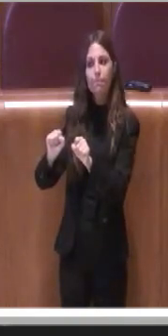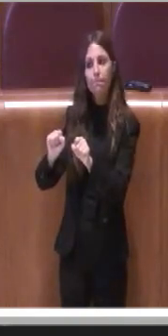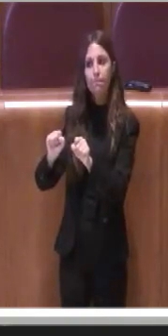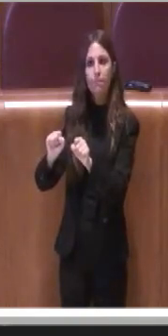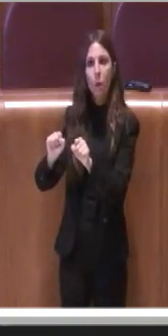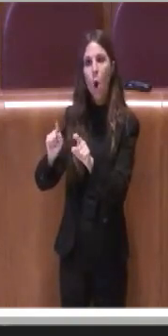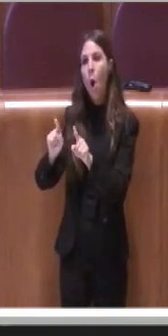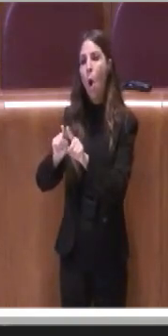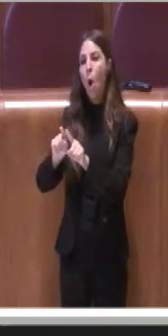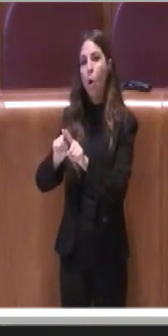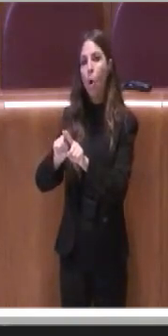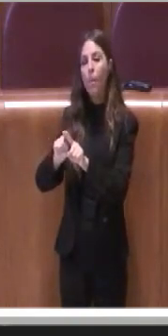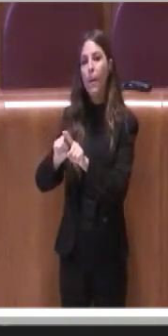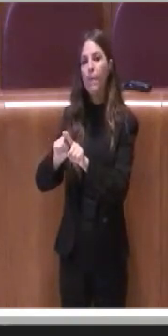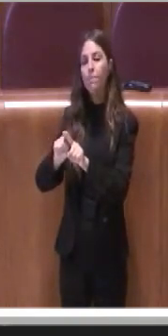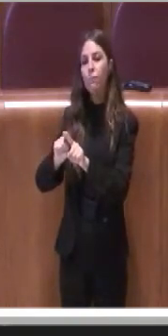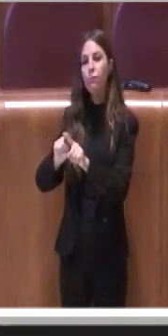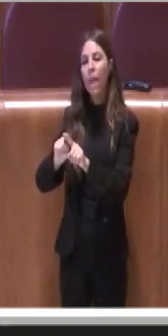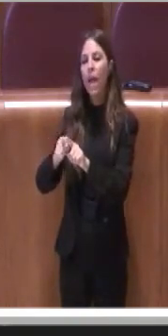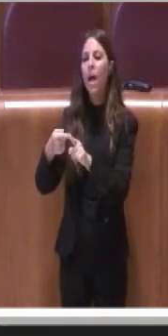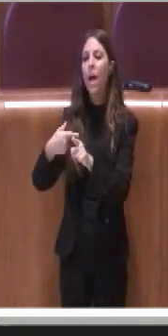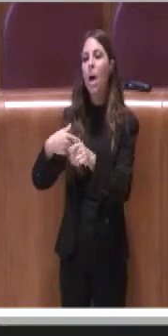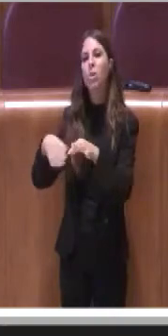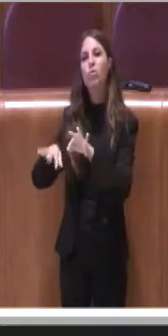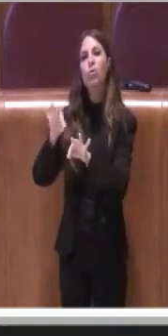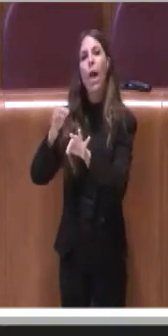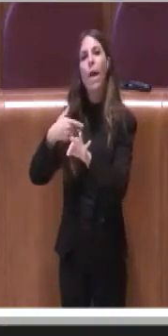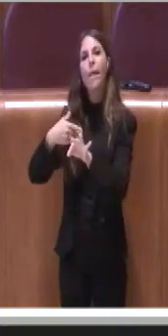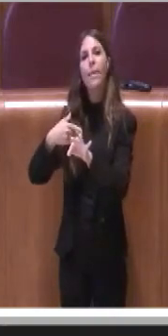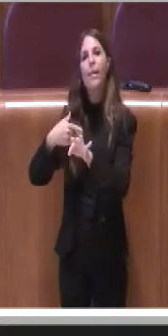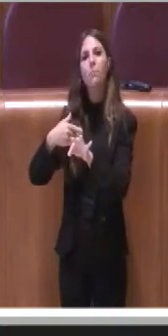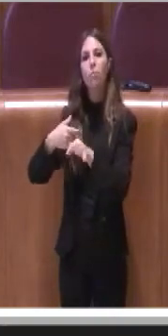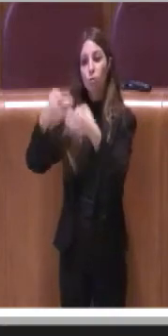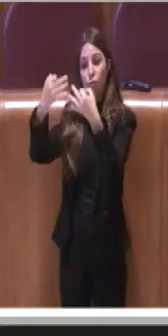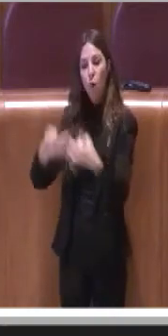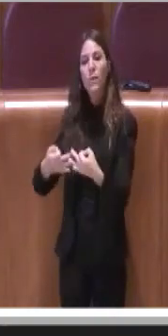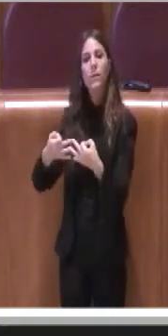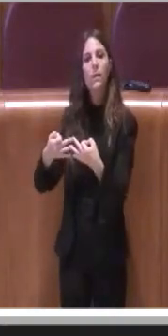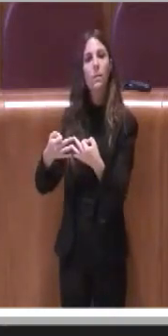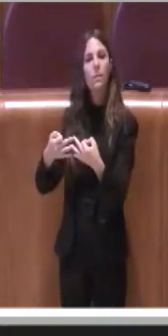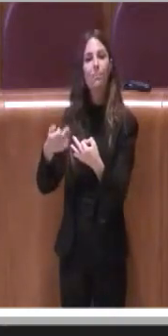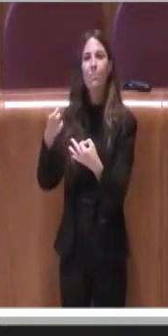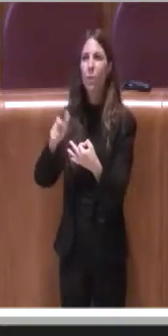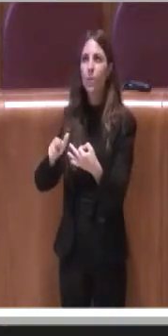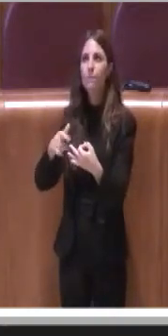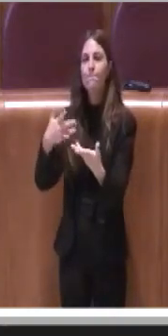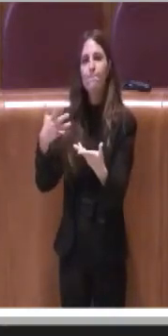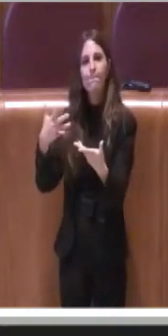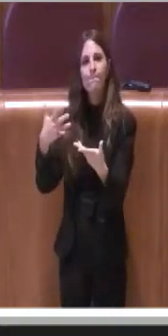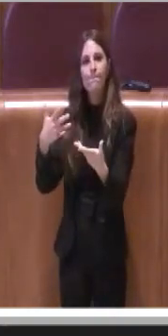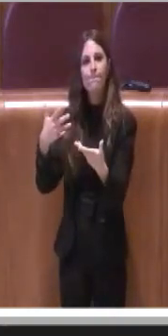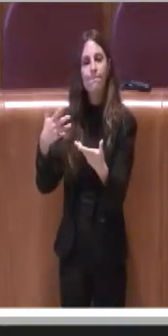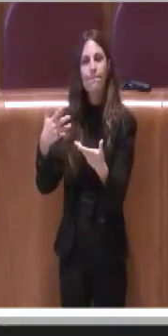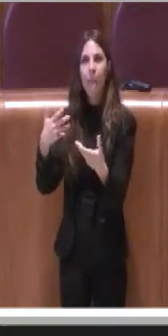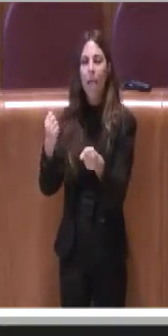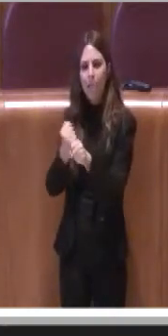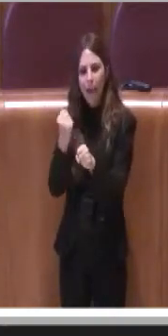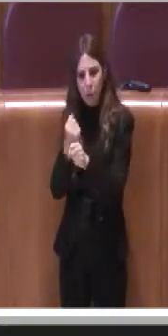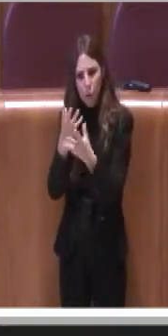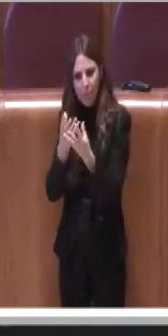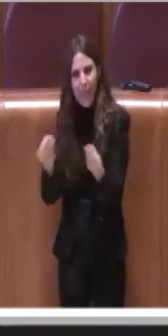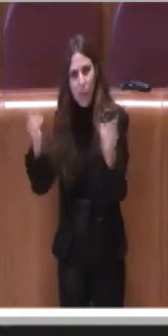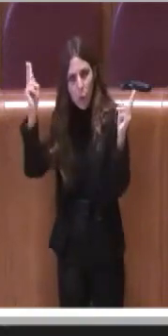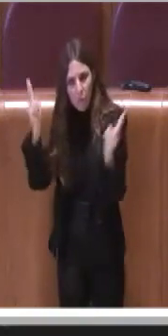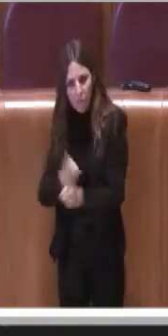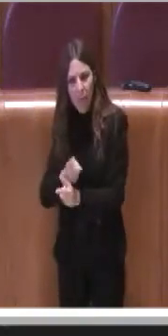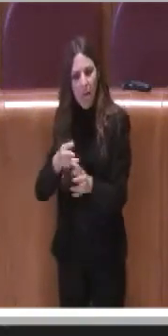rimettere in riga questa direzione, perché si fa tanto a livello veramente territoriale,